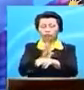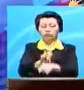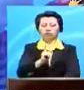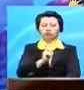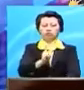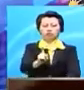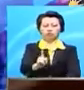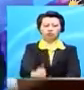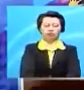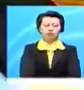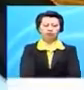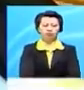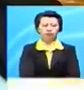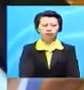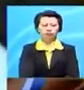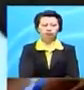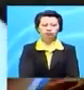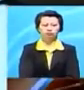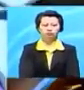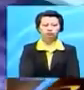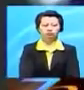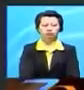Islam.